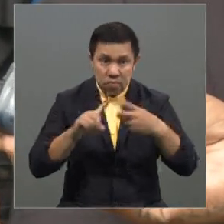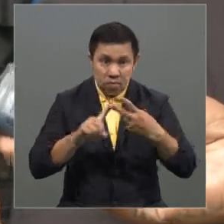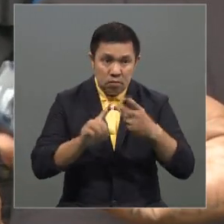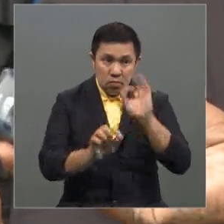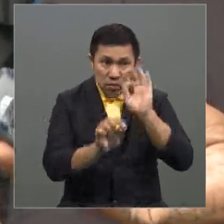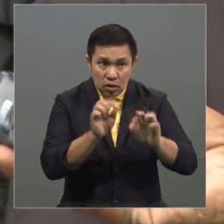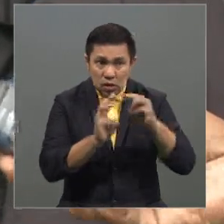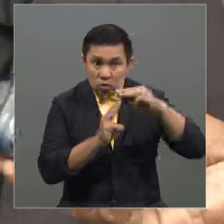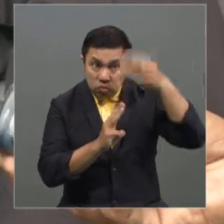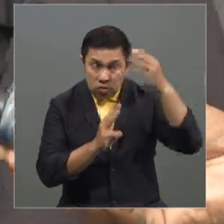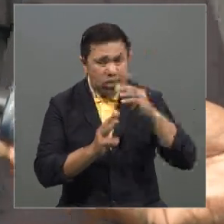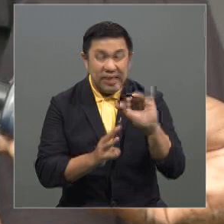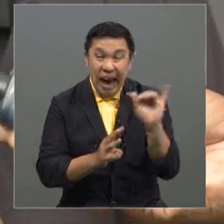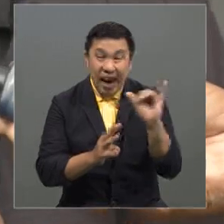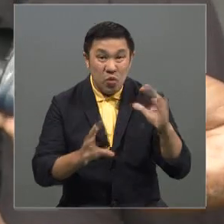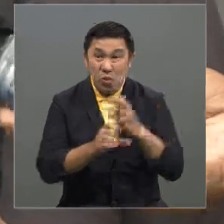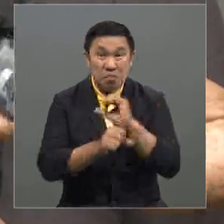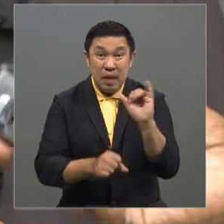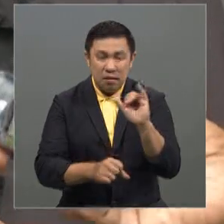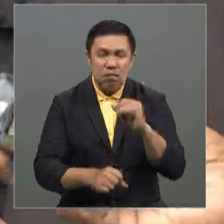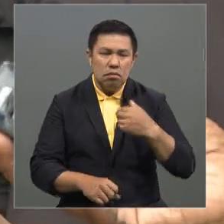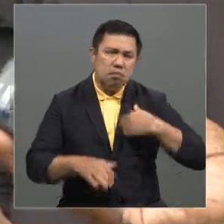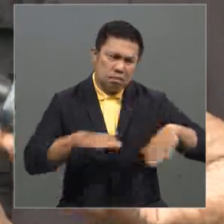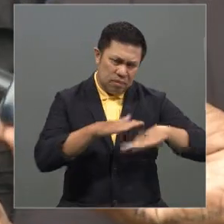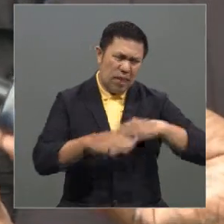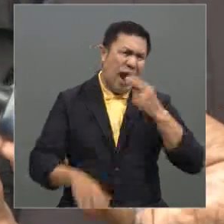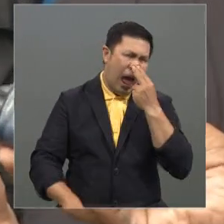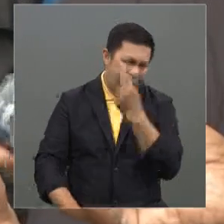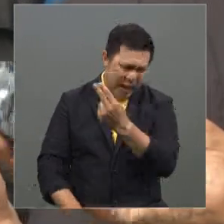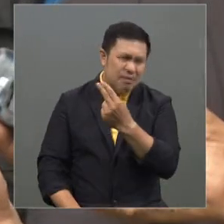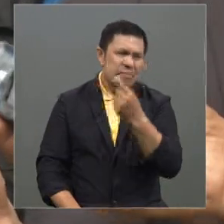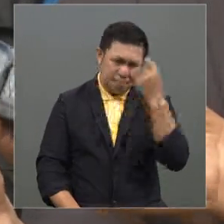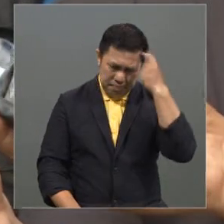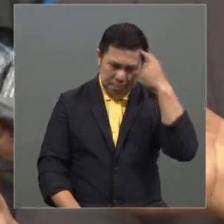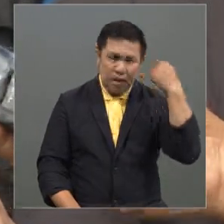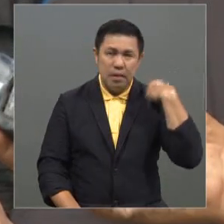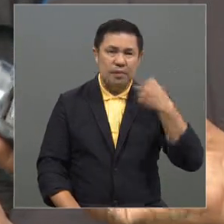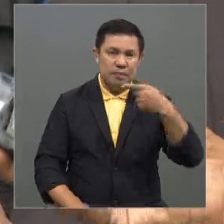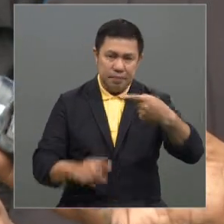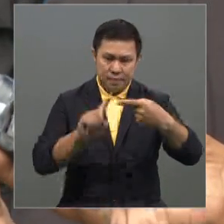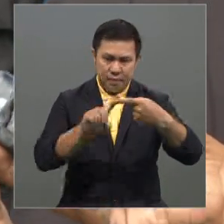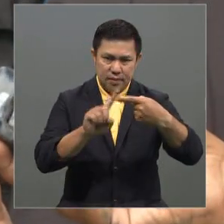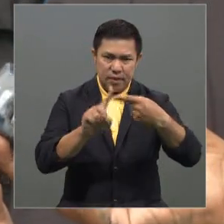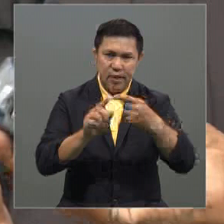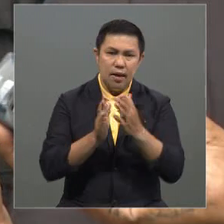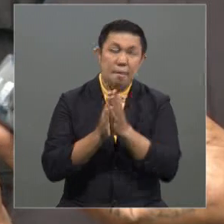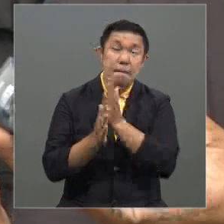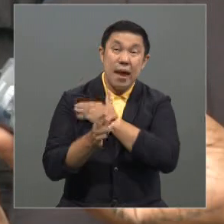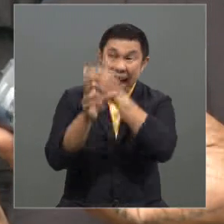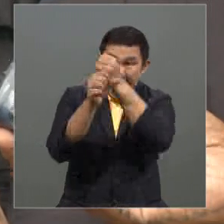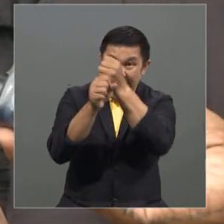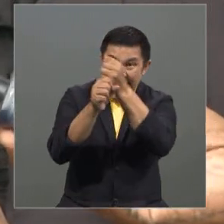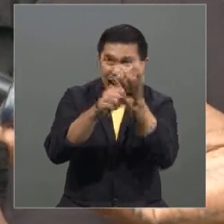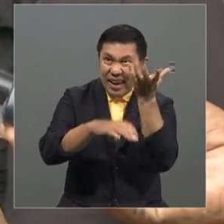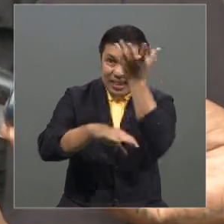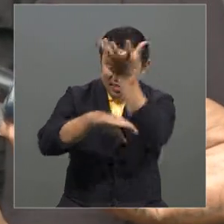ปจุดเทียนไหว้พระใช่ไหมฮะยังไม่ได้บ่งชี้ คือตอนนี้พยานหลักฐานที่บ่งชี้นะครับหนึ่งเนี่ยแน่นอนเราพบหิ้งพระที่อยู่บน